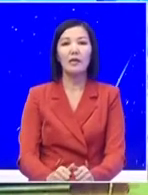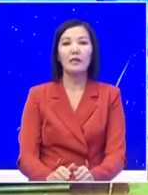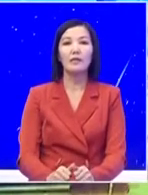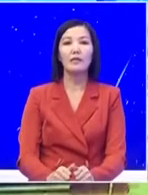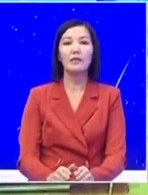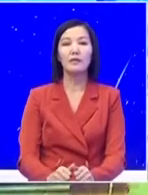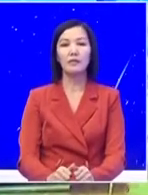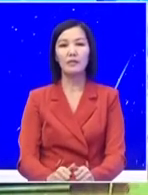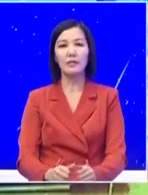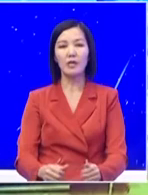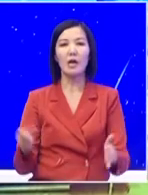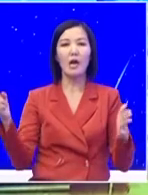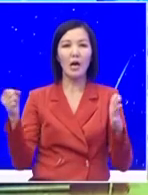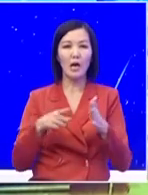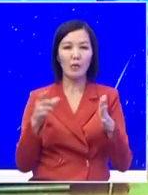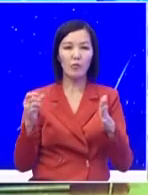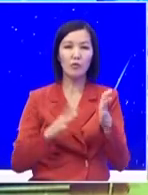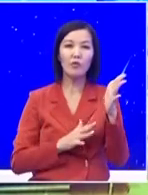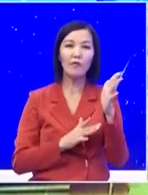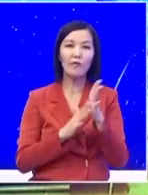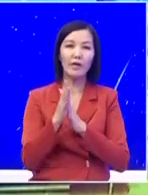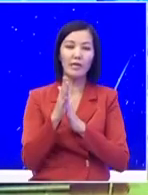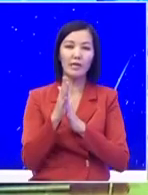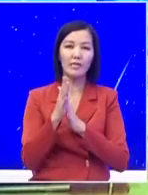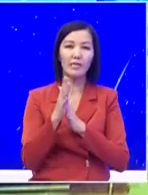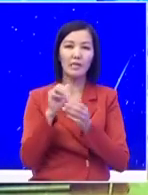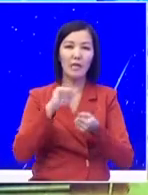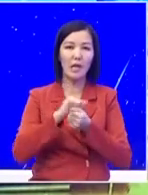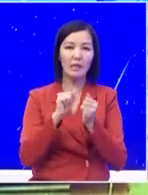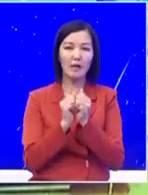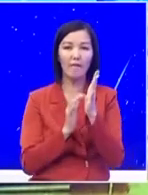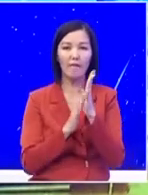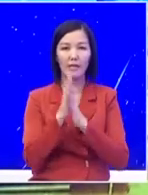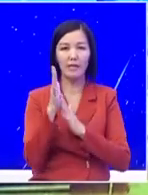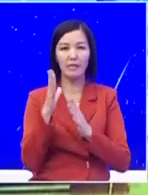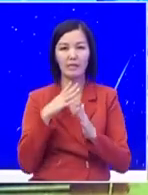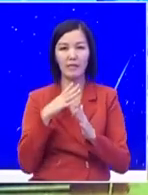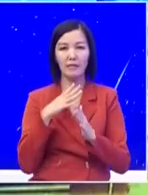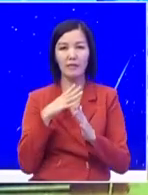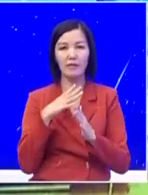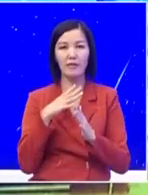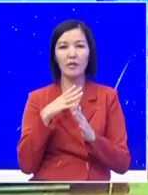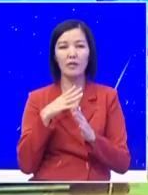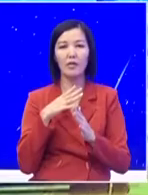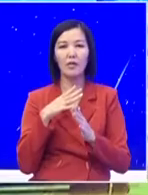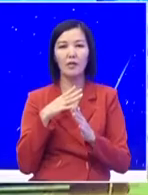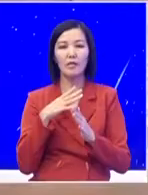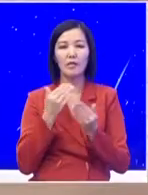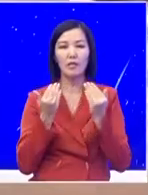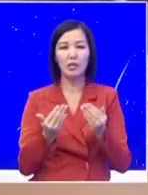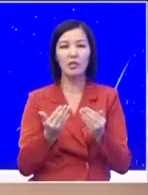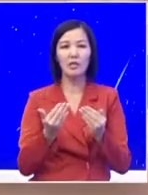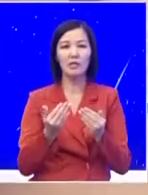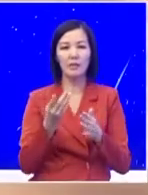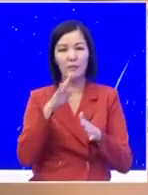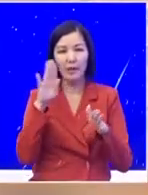пробились сквозь скалу, арбузы выросли на набережной в Актау. Примечательно, что пробились ростки сквозь тротуарную плитку и